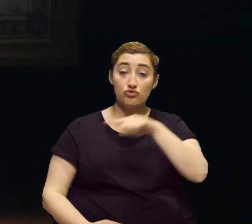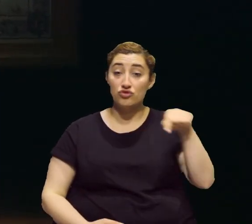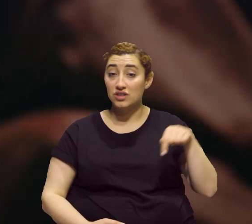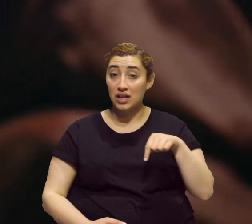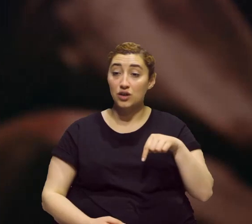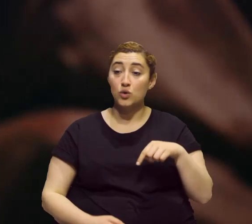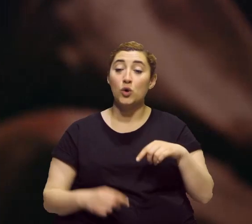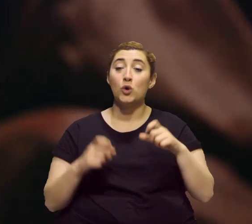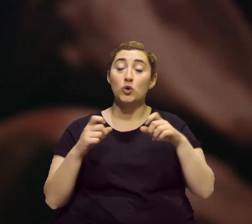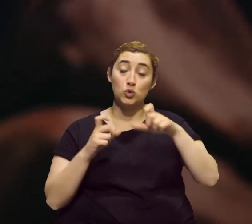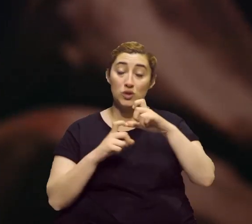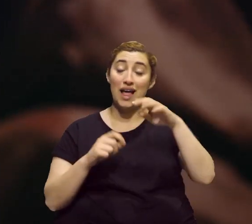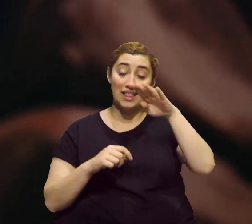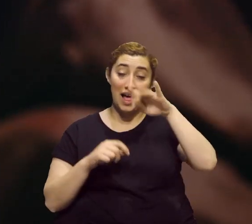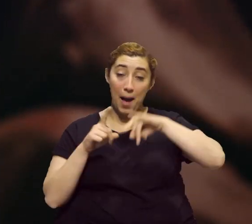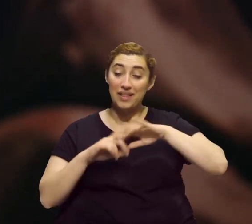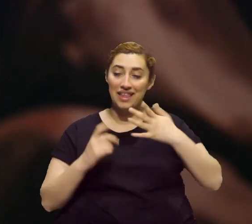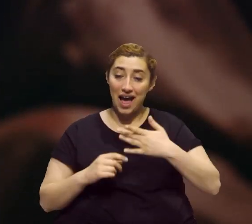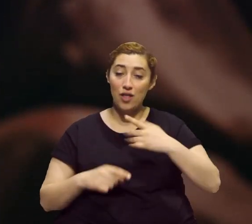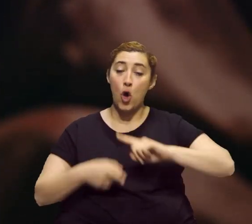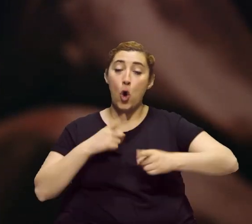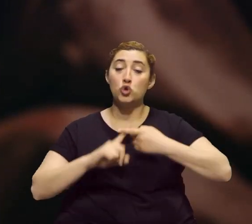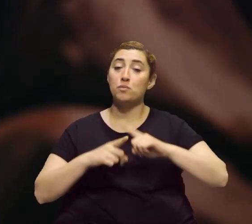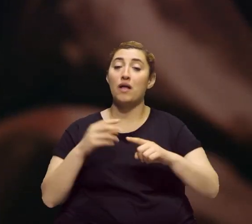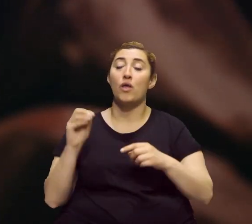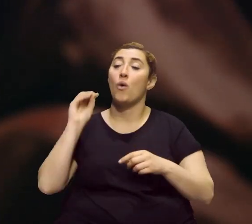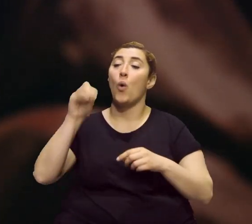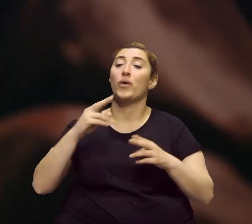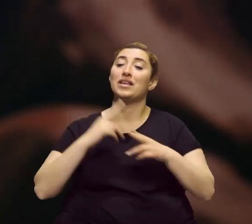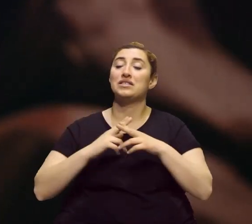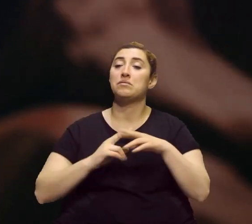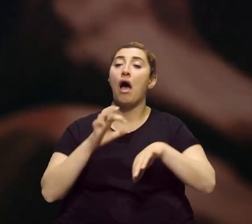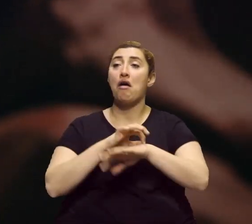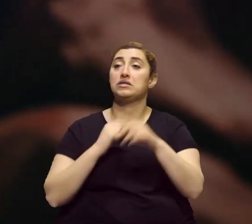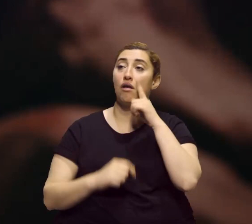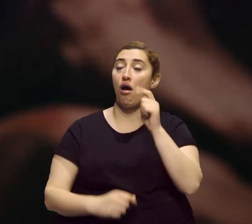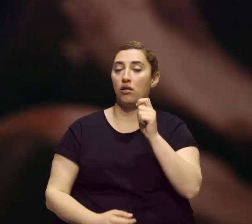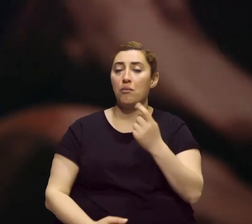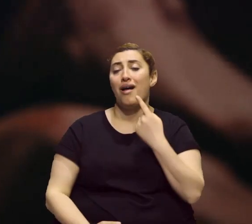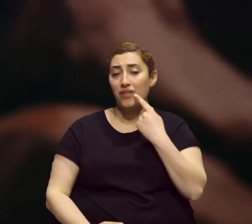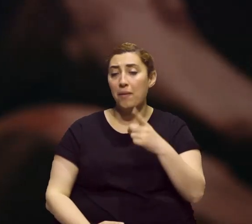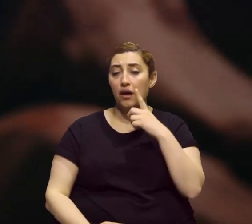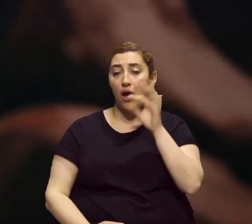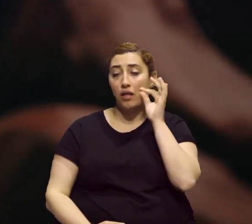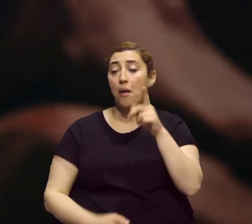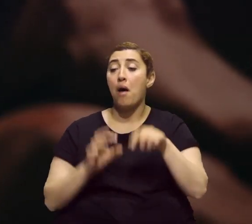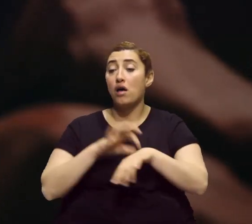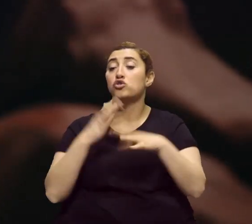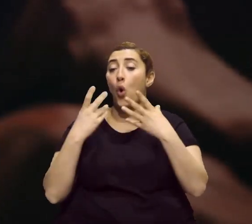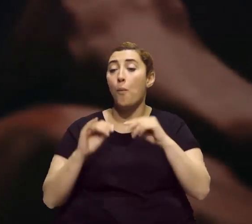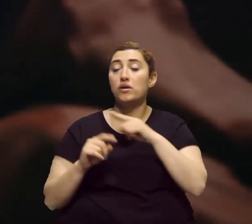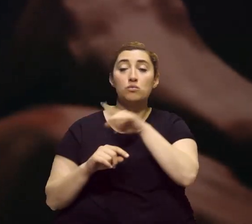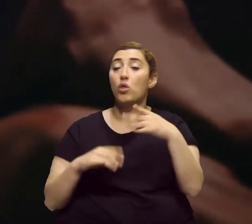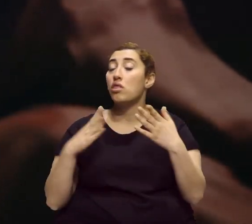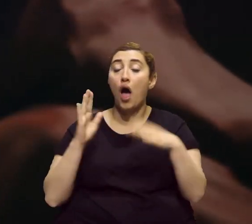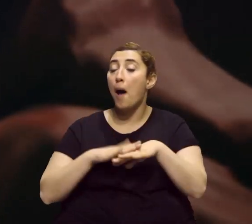ise Sultan Hamit'e yani Osmanlı'ya taktıkları isim hasta adam. Demek ki adam hasta olmasa vay